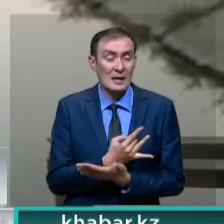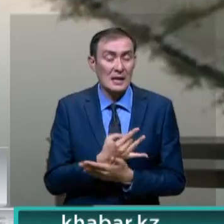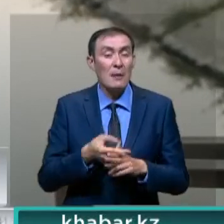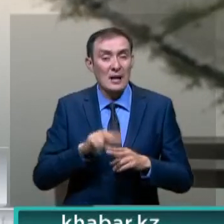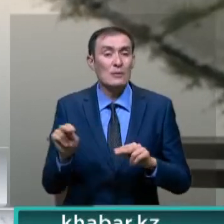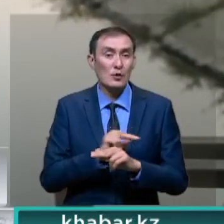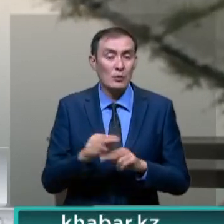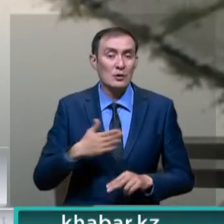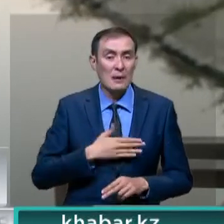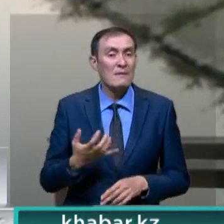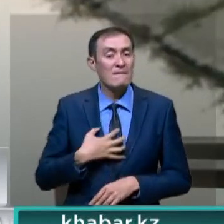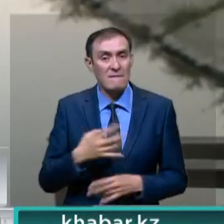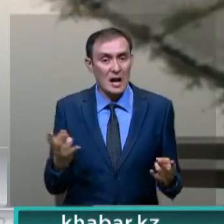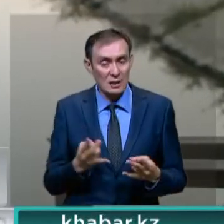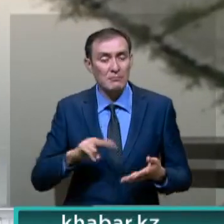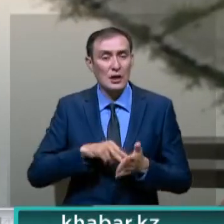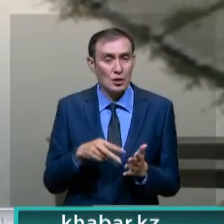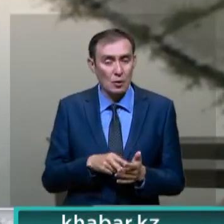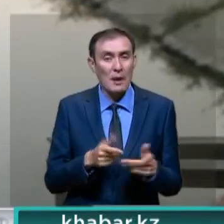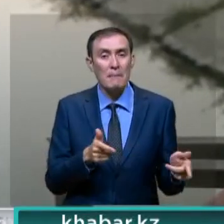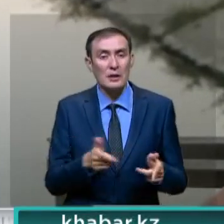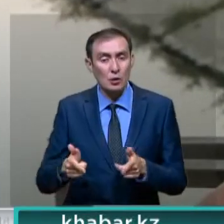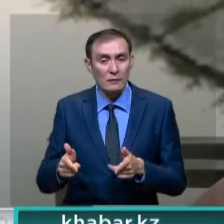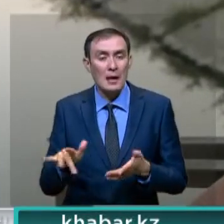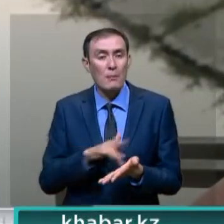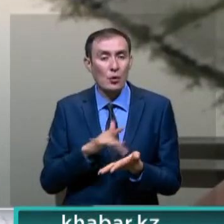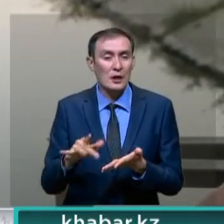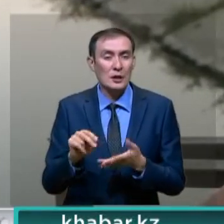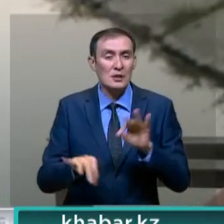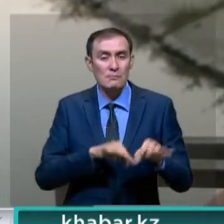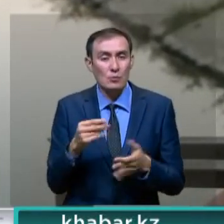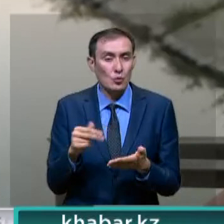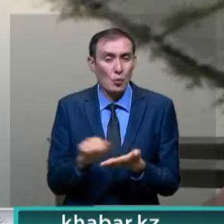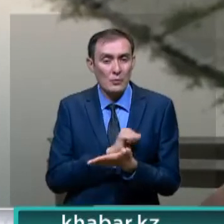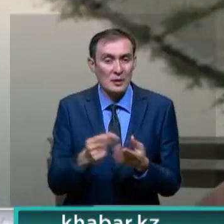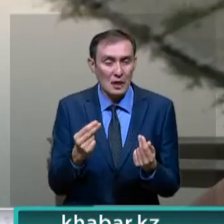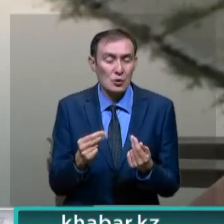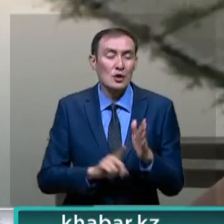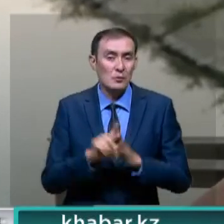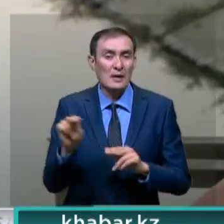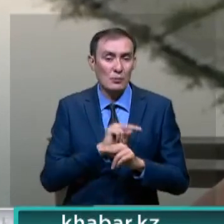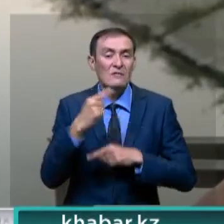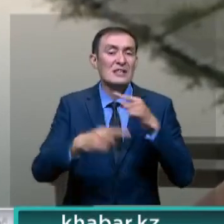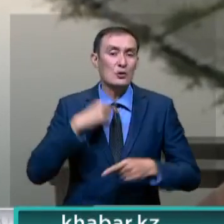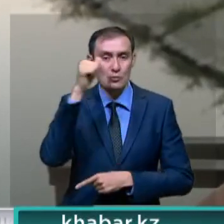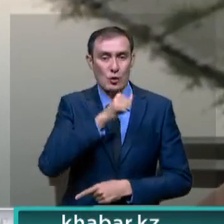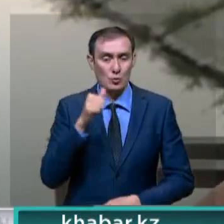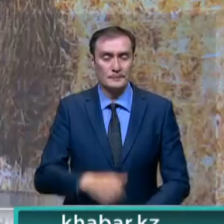Потому ремонт для нас в приоритете. Мы планируем подготовить проектно-сметную документацию и начать ремонт уже в следующем